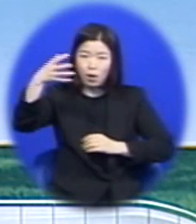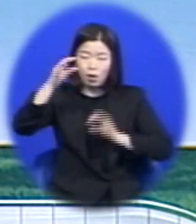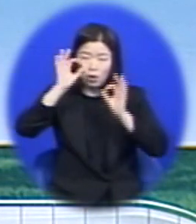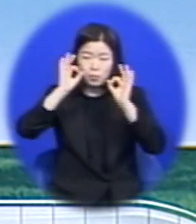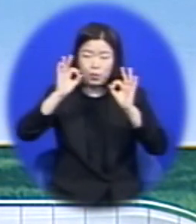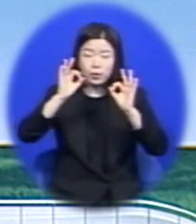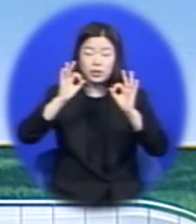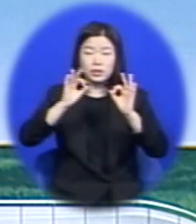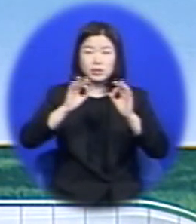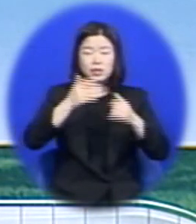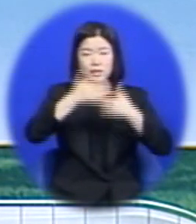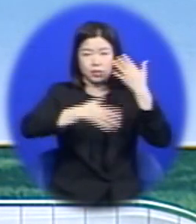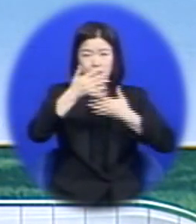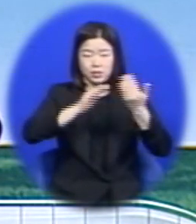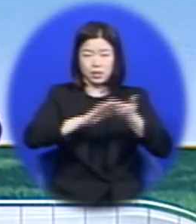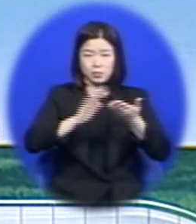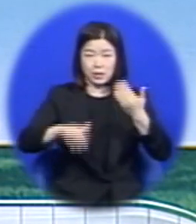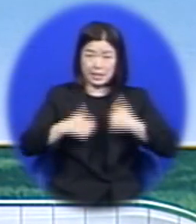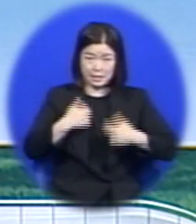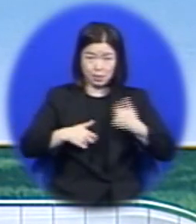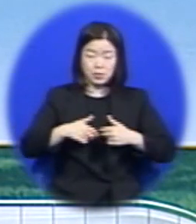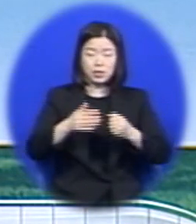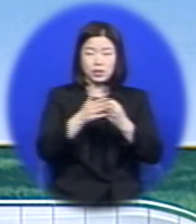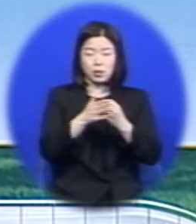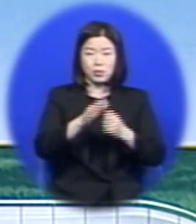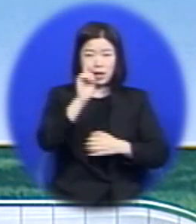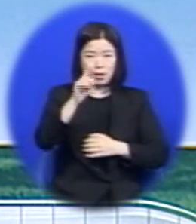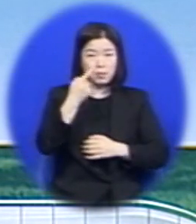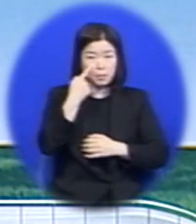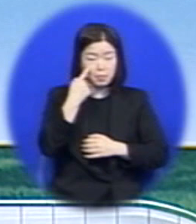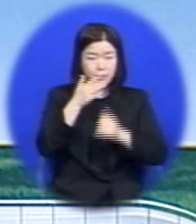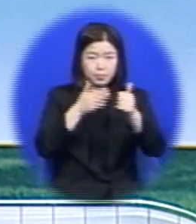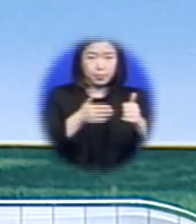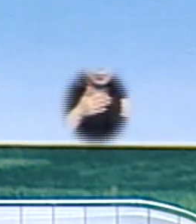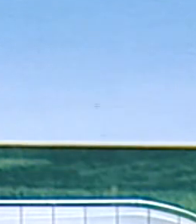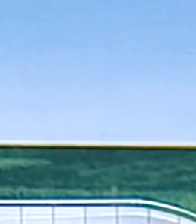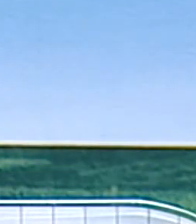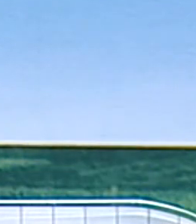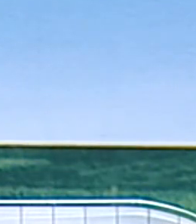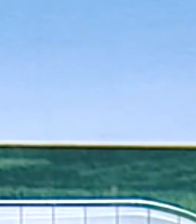한번 흥미로우신 영상이니까 한번 보시기를 바랍니다.